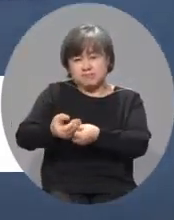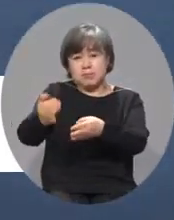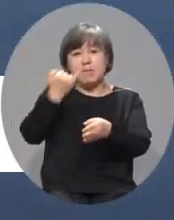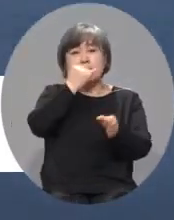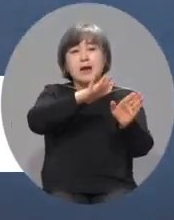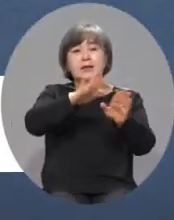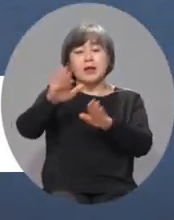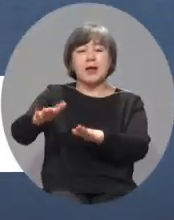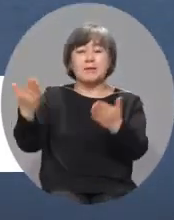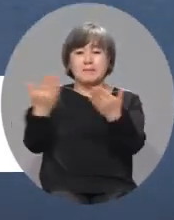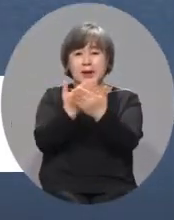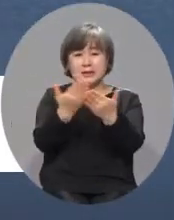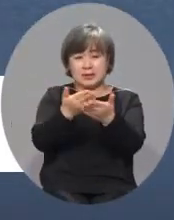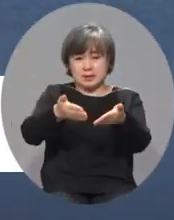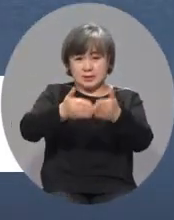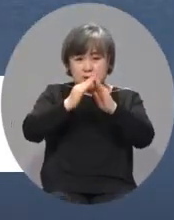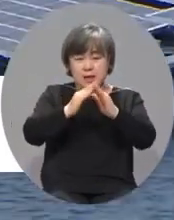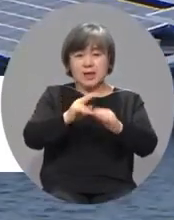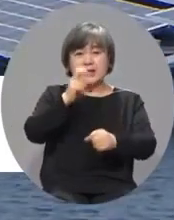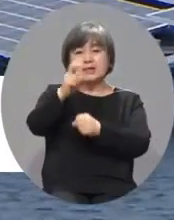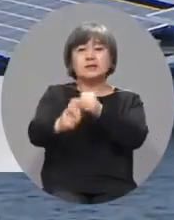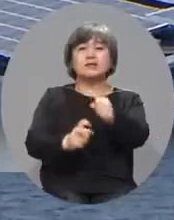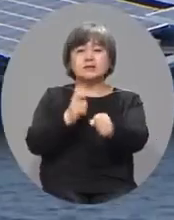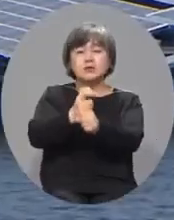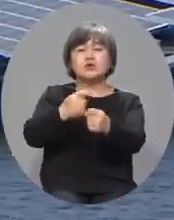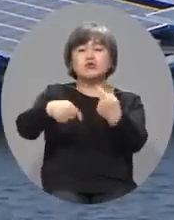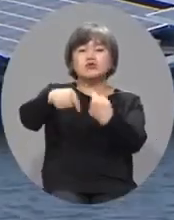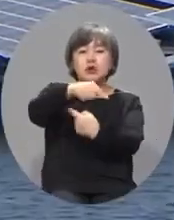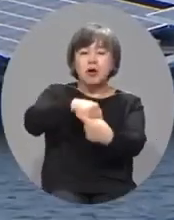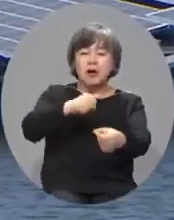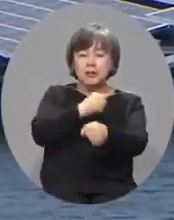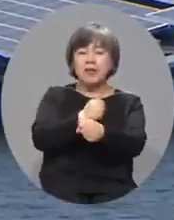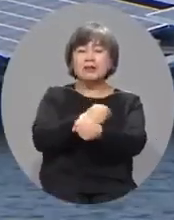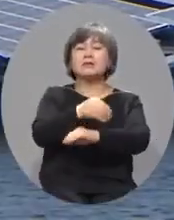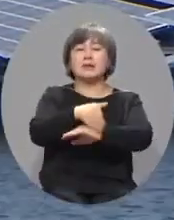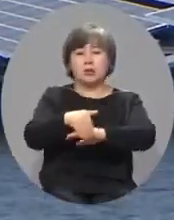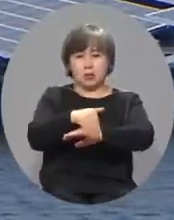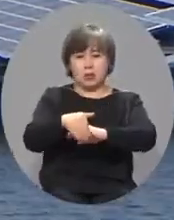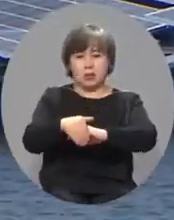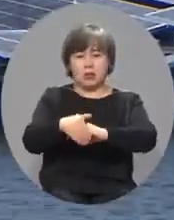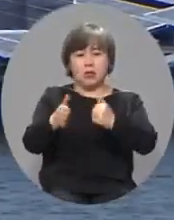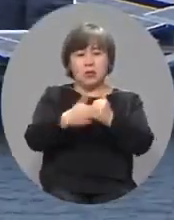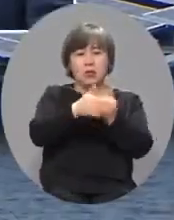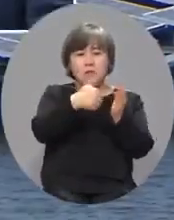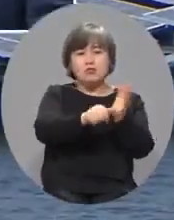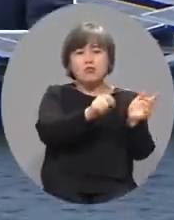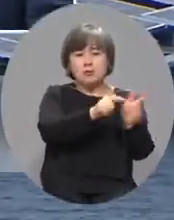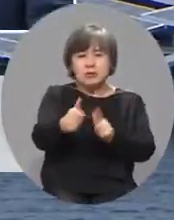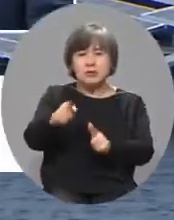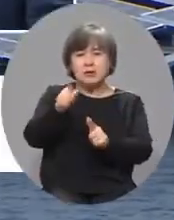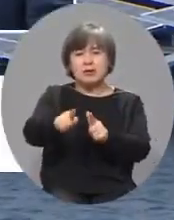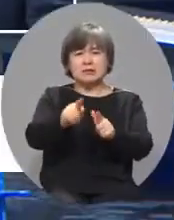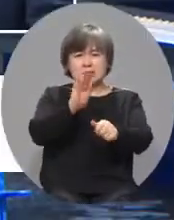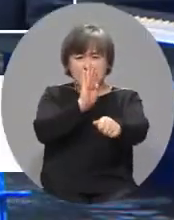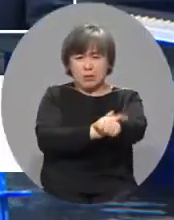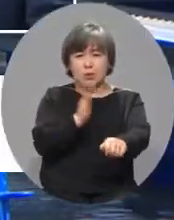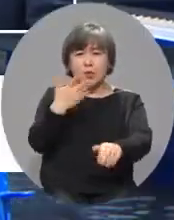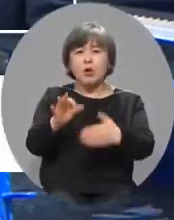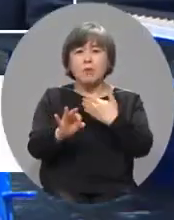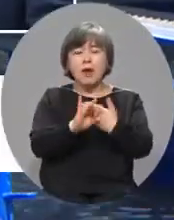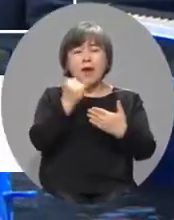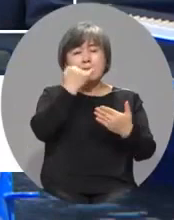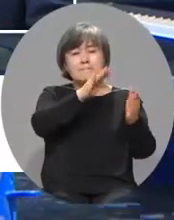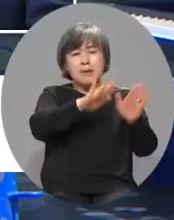수면에 발전기를 띄워 20년 이상 운용한다는 계획입니다. 기자재가 이처럼 부실할 경우에